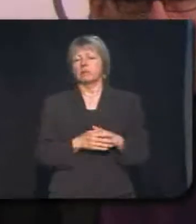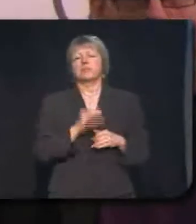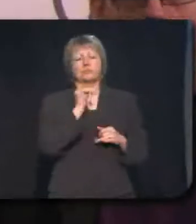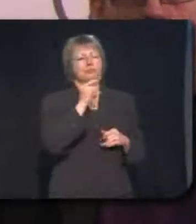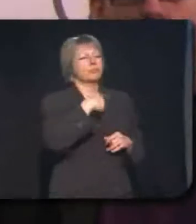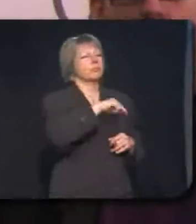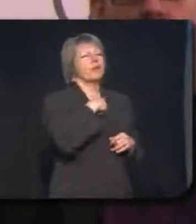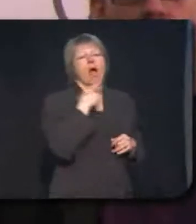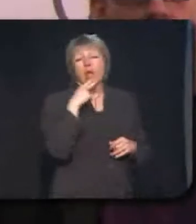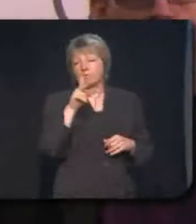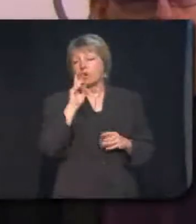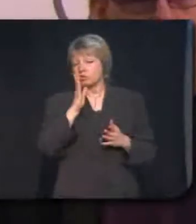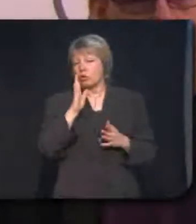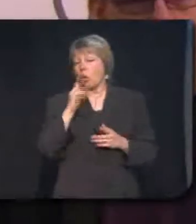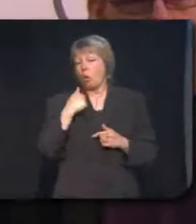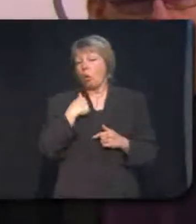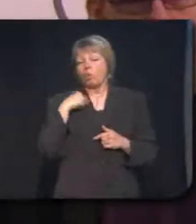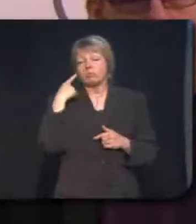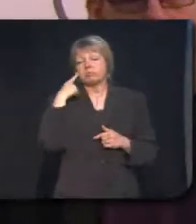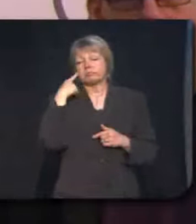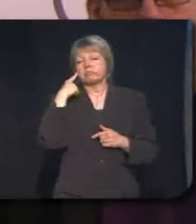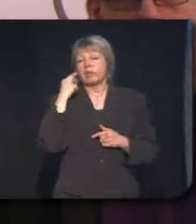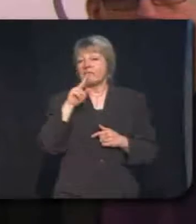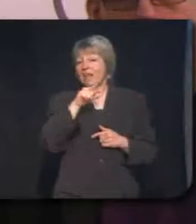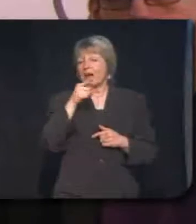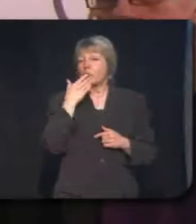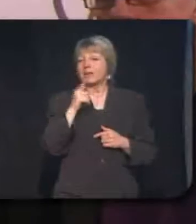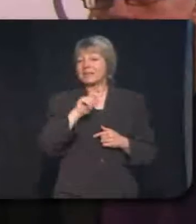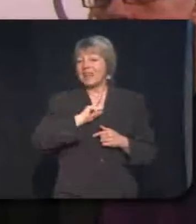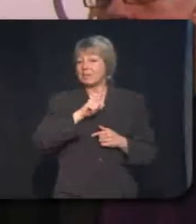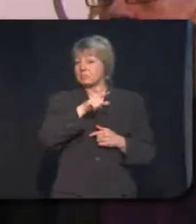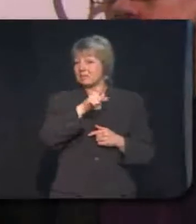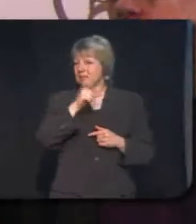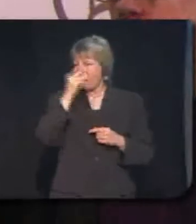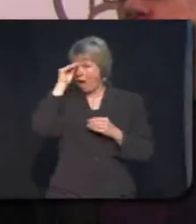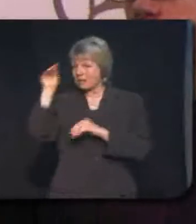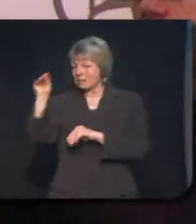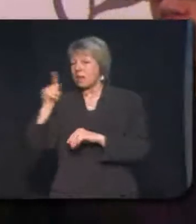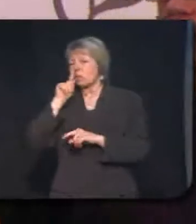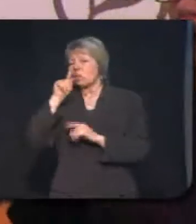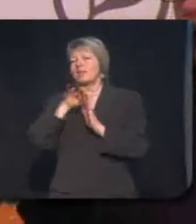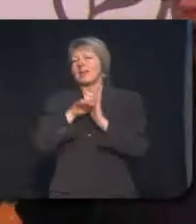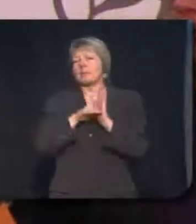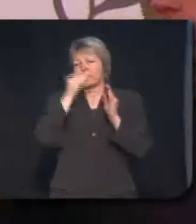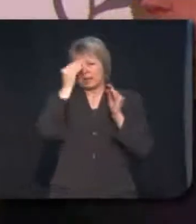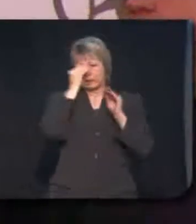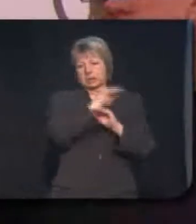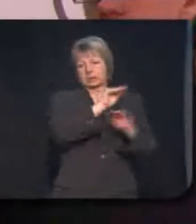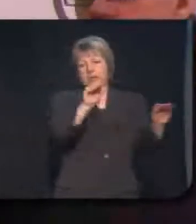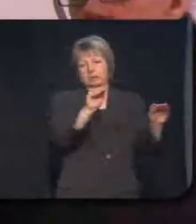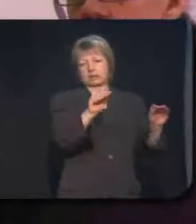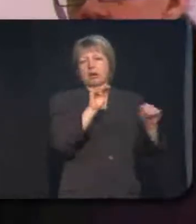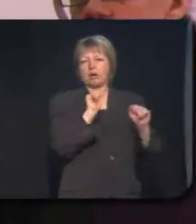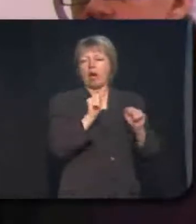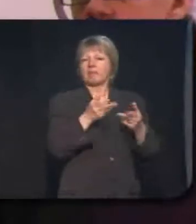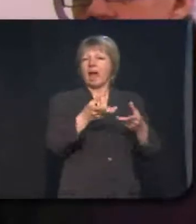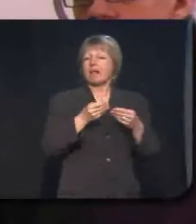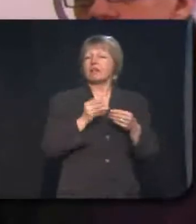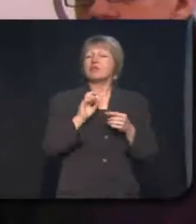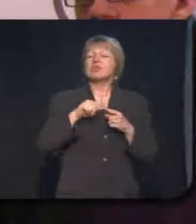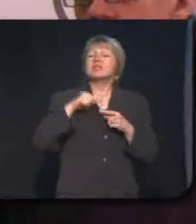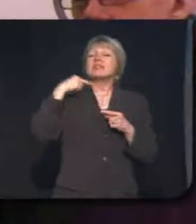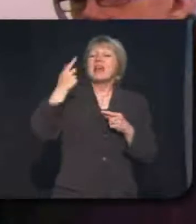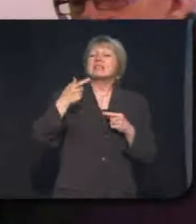selbst angemeldet haben es ist zunächst so dass sie nur über die Termine an sich informiert werden und das kann bereits mit Einladung zur nächsten